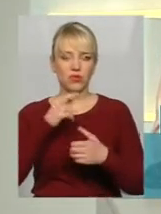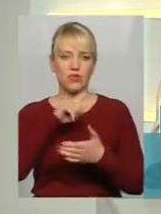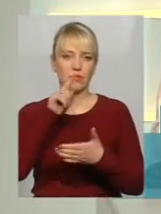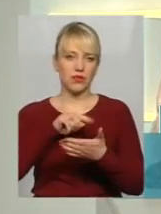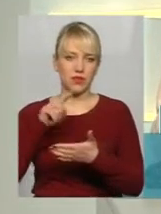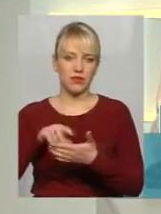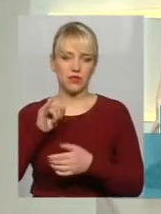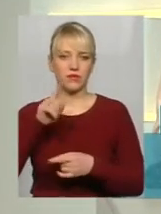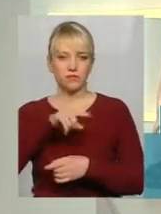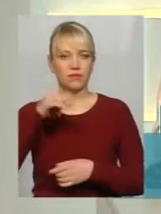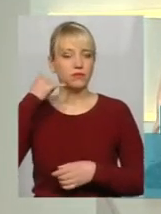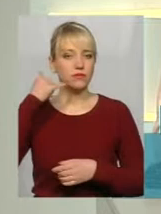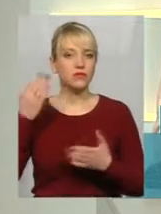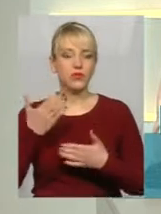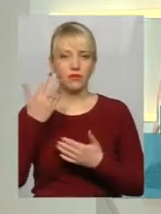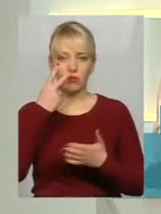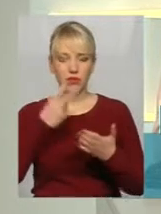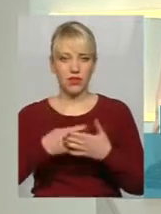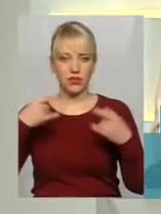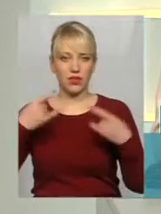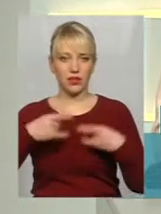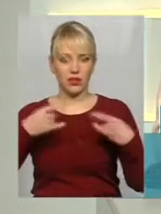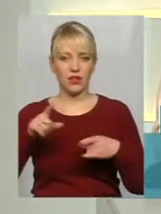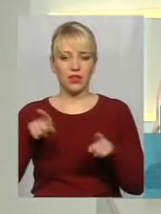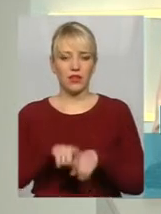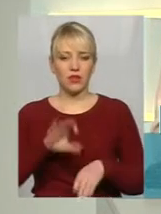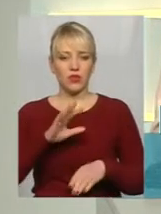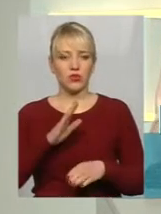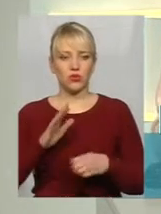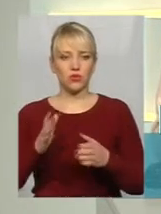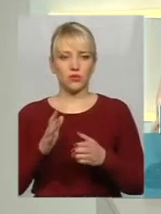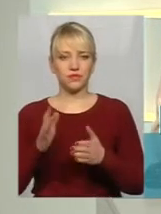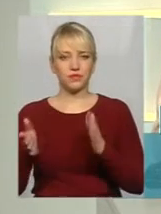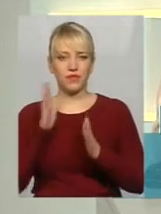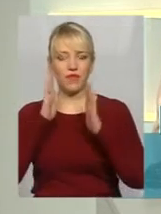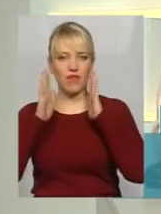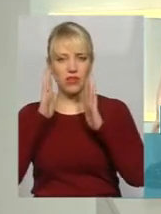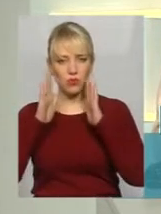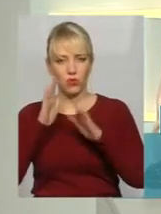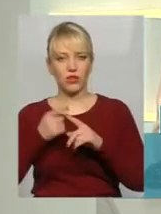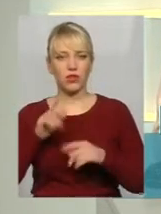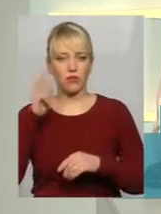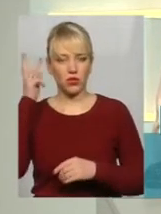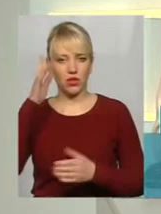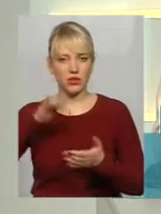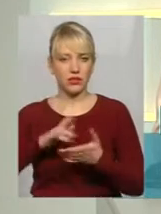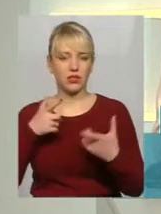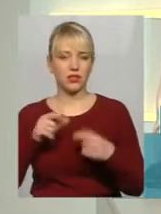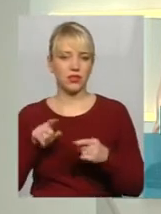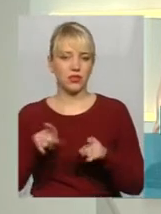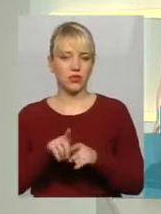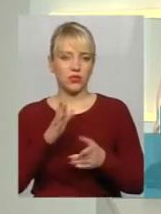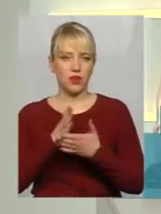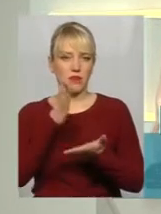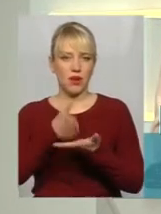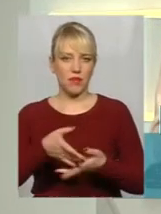як за номером телефону, який ви побачите на екрані, а також у сторінці на Фейсбуці, у сторінці «Поділля Центр», де також йде в нас